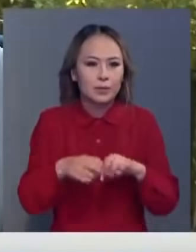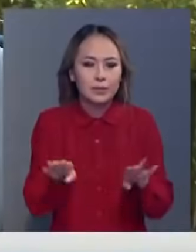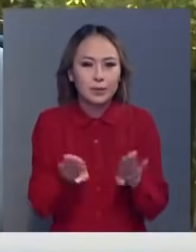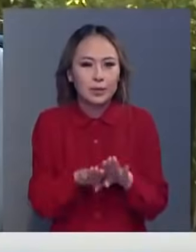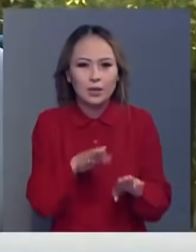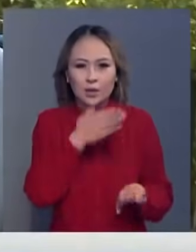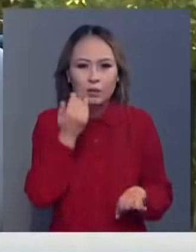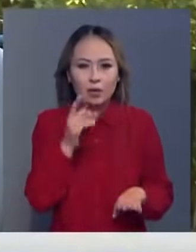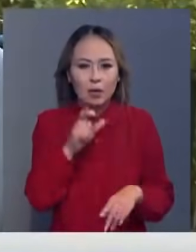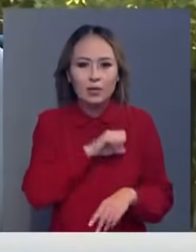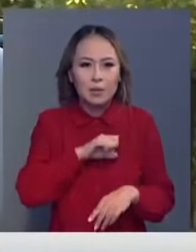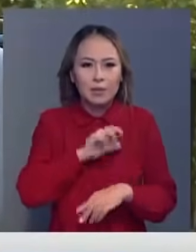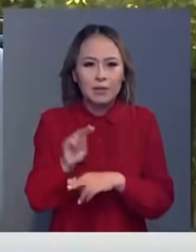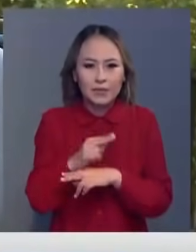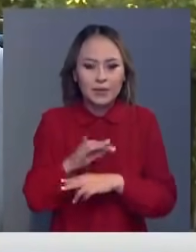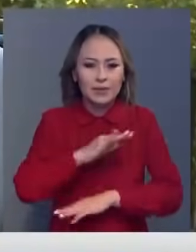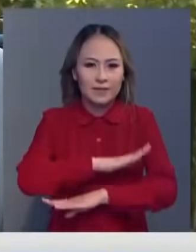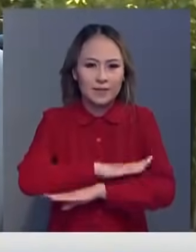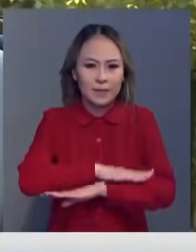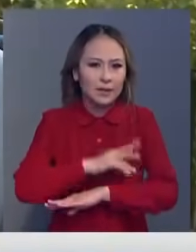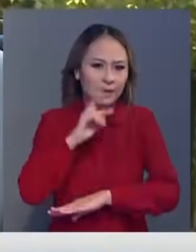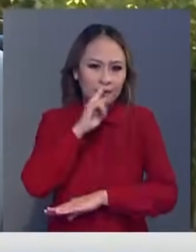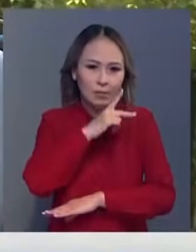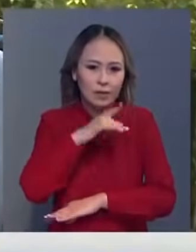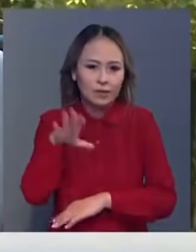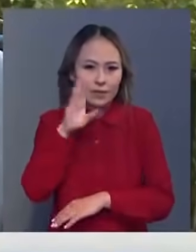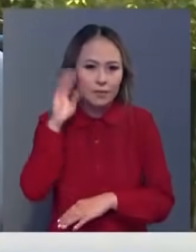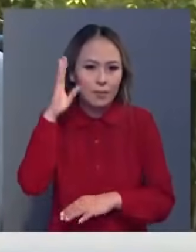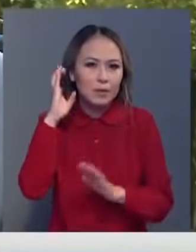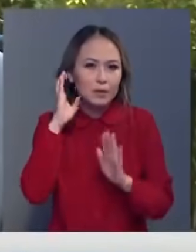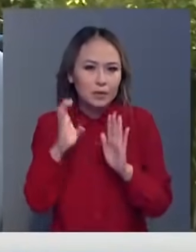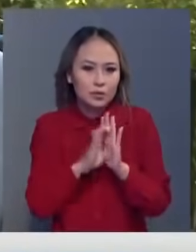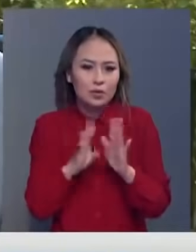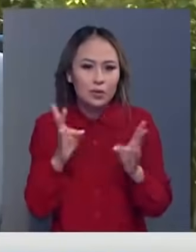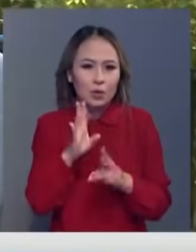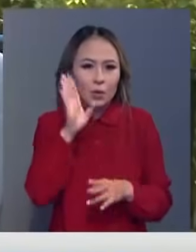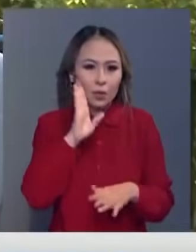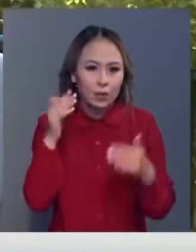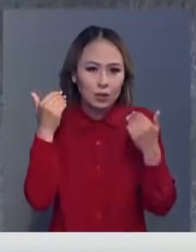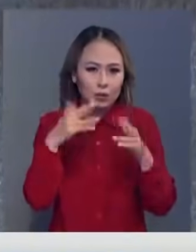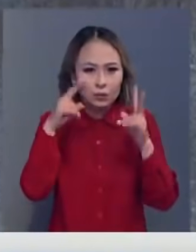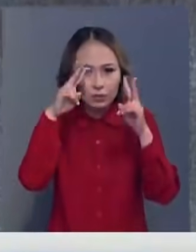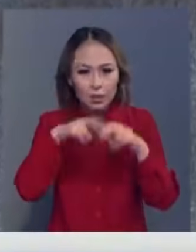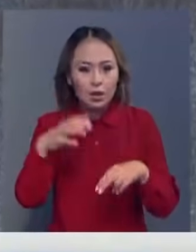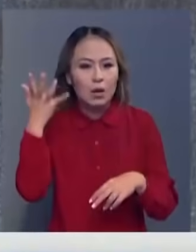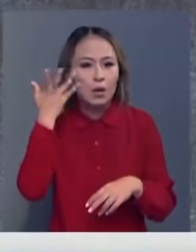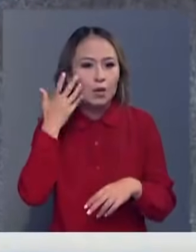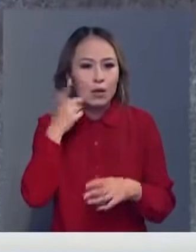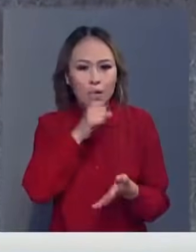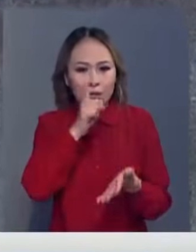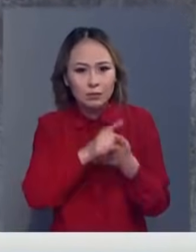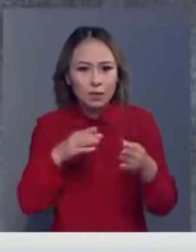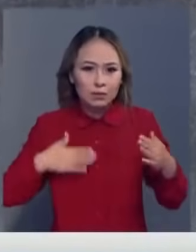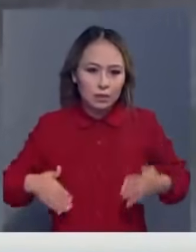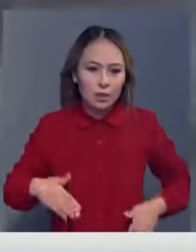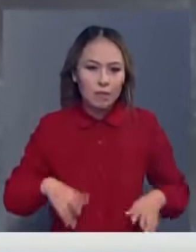мына тәрбие мәселесі бар, тәртіп мәселесі. Ата-аналарға да құлақ қағыс қып айтамыз, балаларын таңертең шығарып емтиханға дайындауға жіберген кезде қалталарын